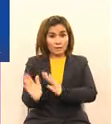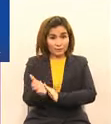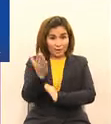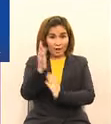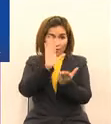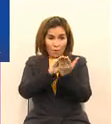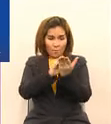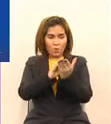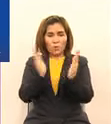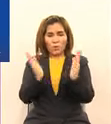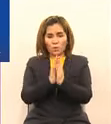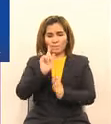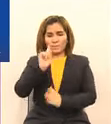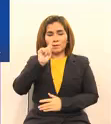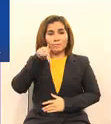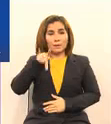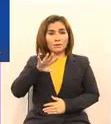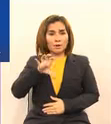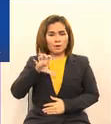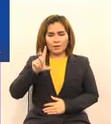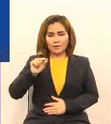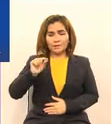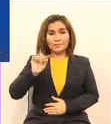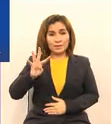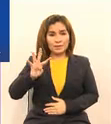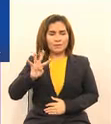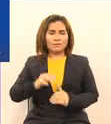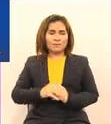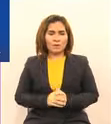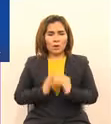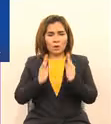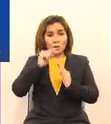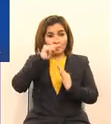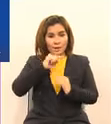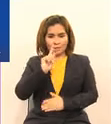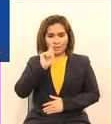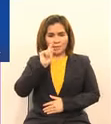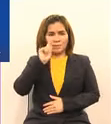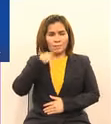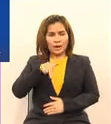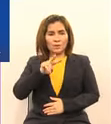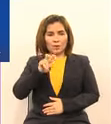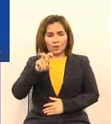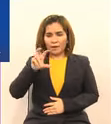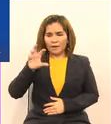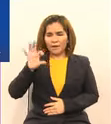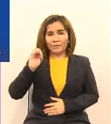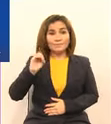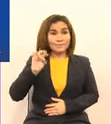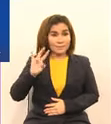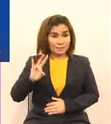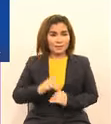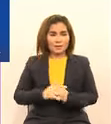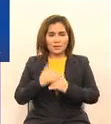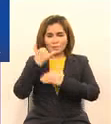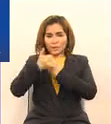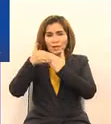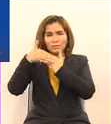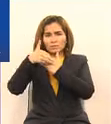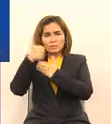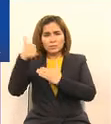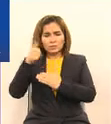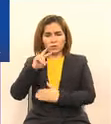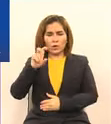ครับ 1,524 รายนะฮะเป็นคนสัญชาติไทย 1,297 รายนะครับสัญชาติอื่